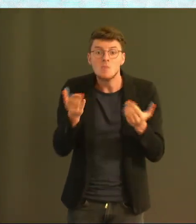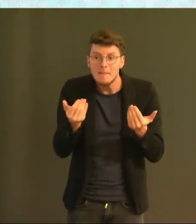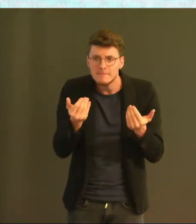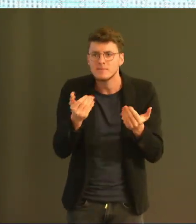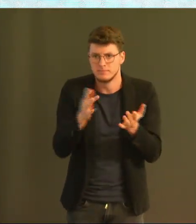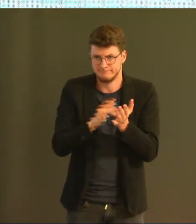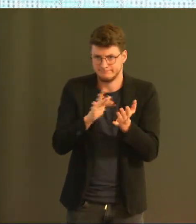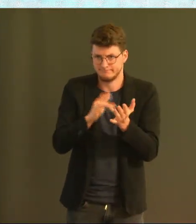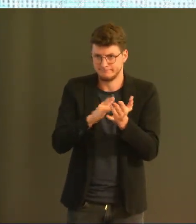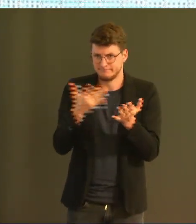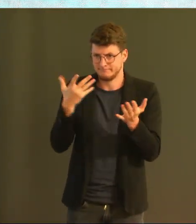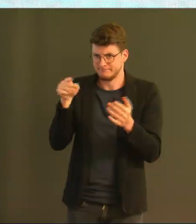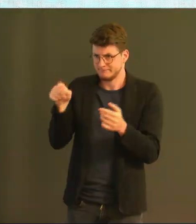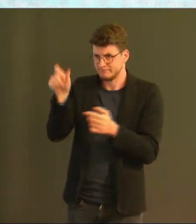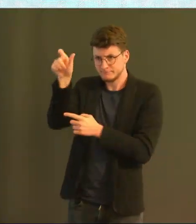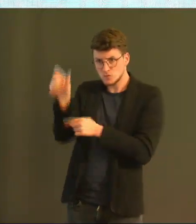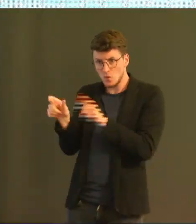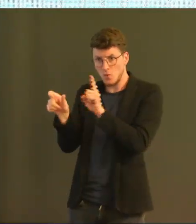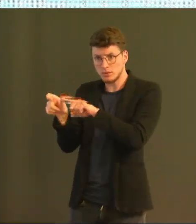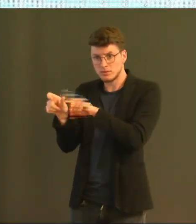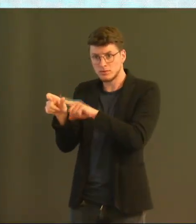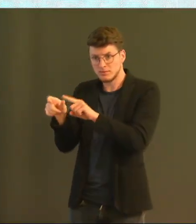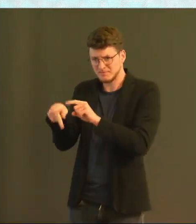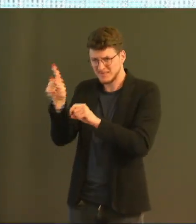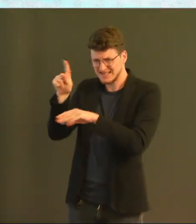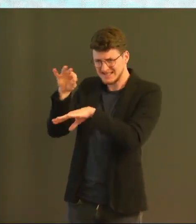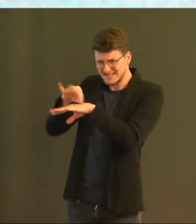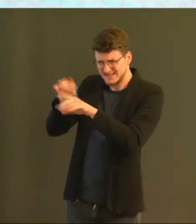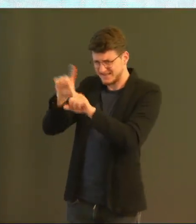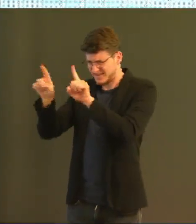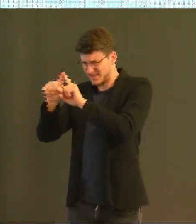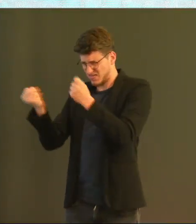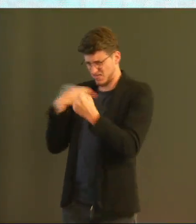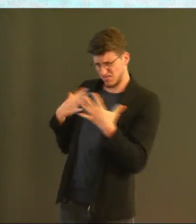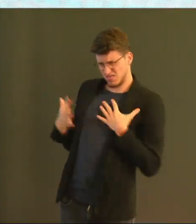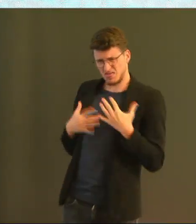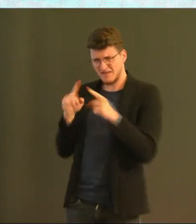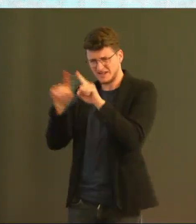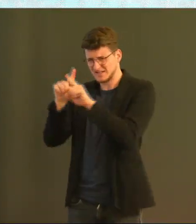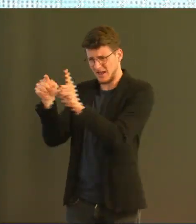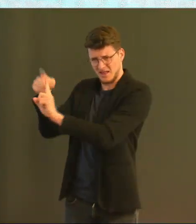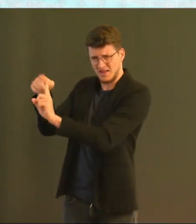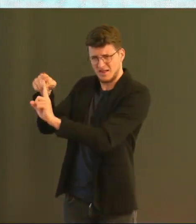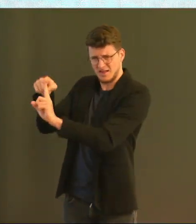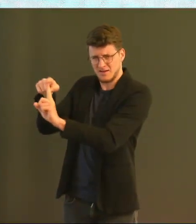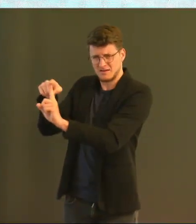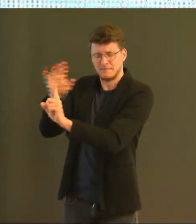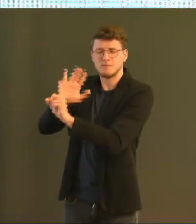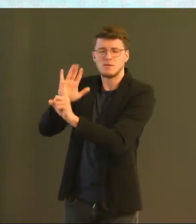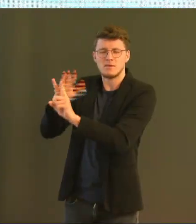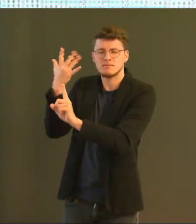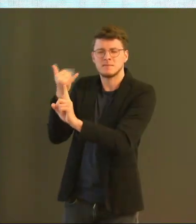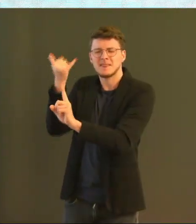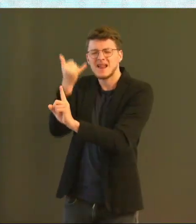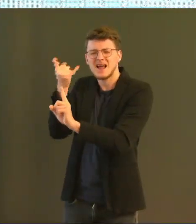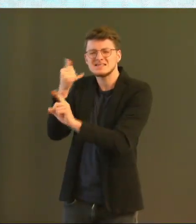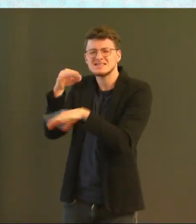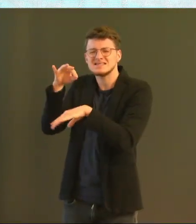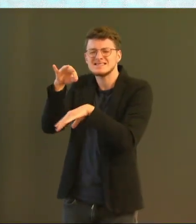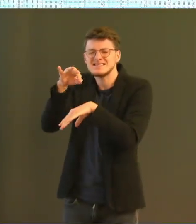tu admires que complice bates impatiente d'y d'ouvrir gordon van dyke l'énergie knysna universitaires